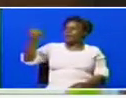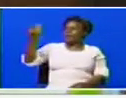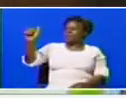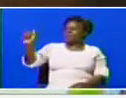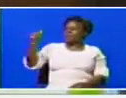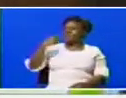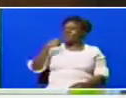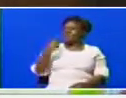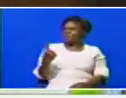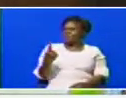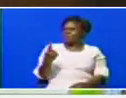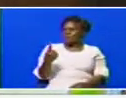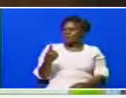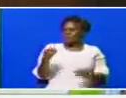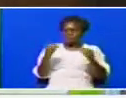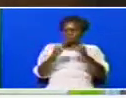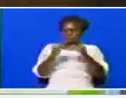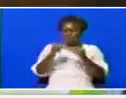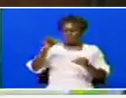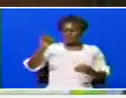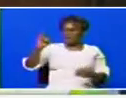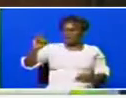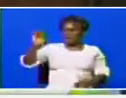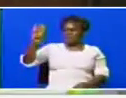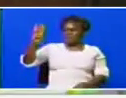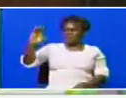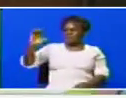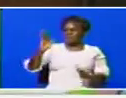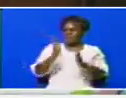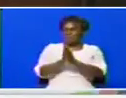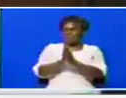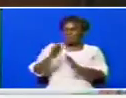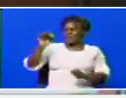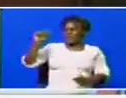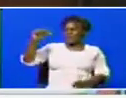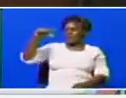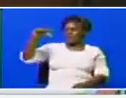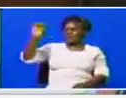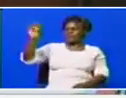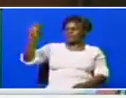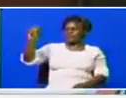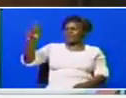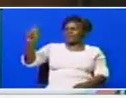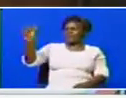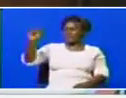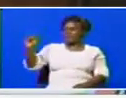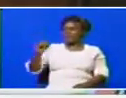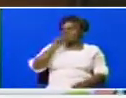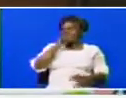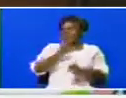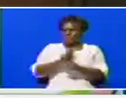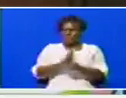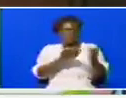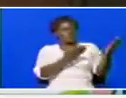ametoa taarifa kwamba wamekuwa na mkao na IEBC, wawakilishi wa vyama mbalimbali vya wagombezi wa urais, na wakaahidi kwamba watakuwa